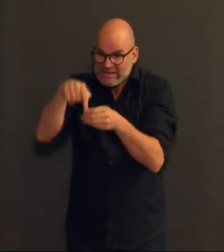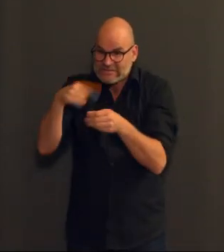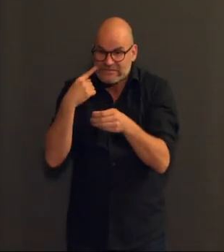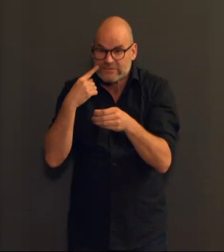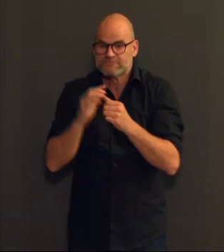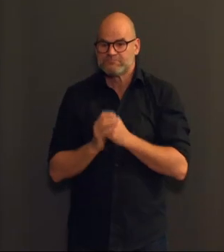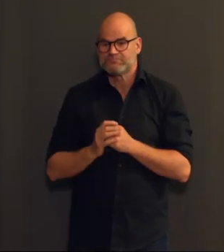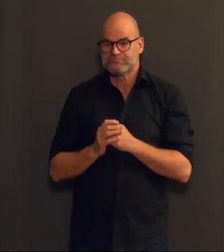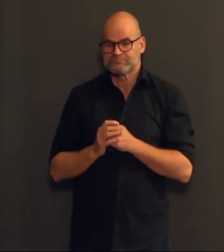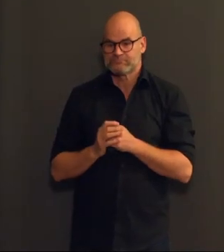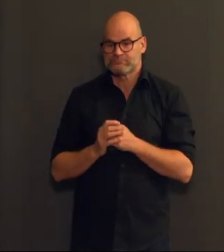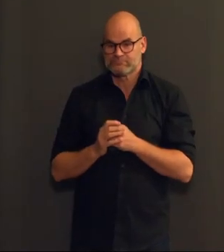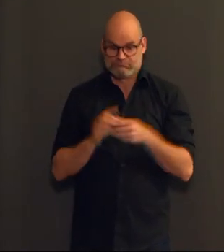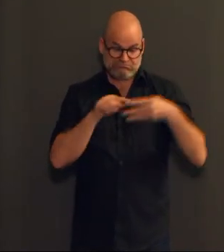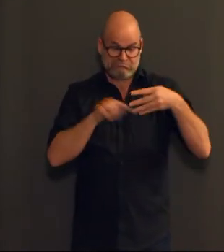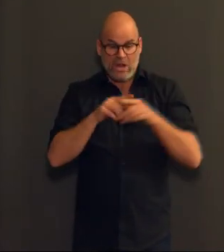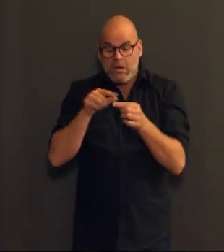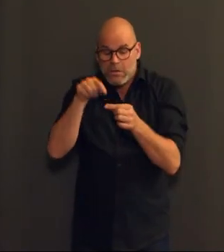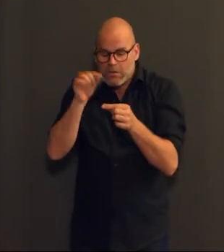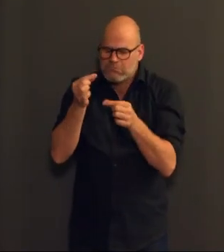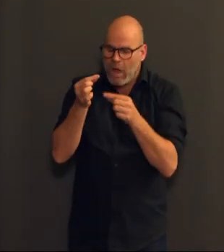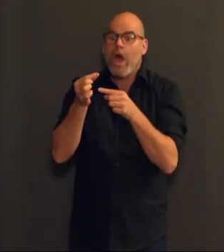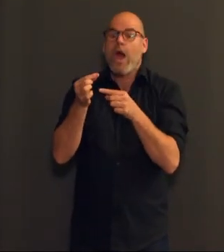Britse variant zich geleidelijk aan zal terugtrekken.